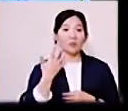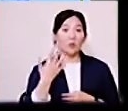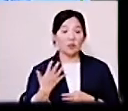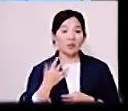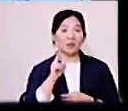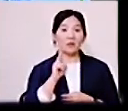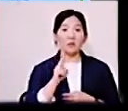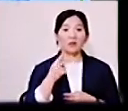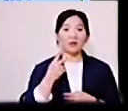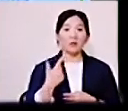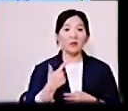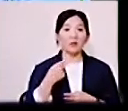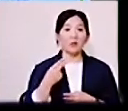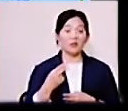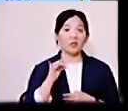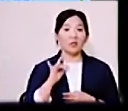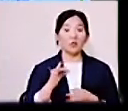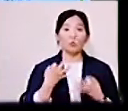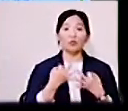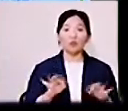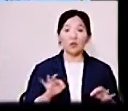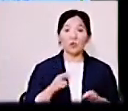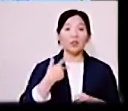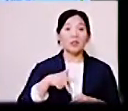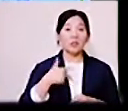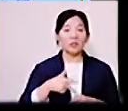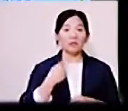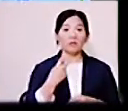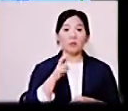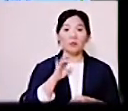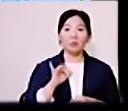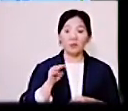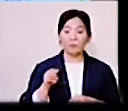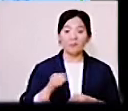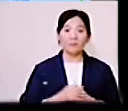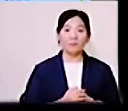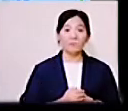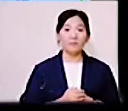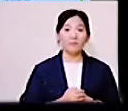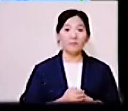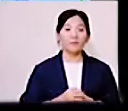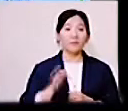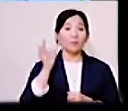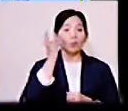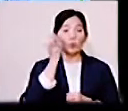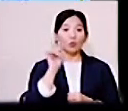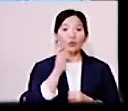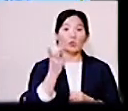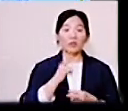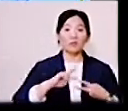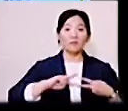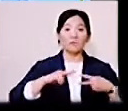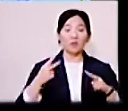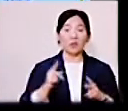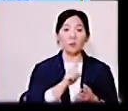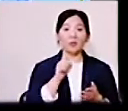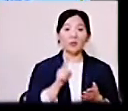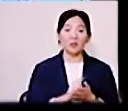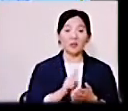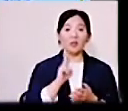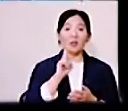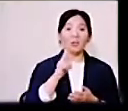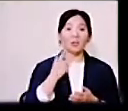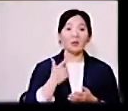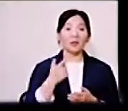220,5 кГц и разрешении 32 бита. Мы помним, что надо перевести обязательно с килогерц